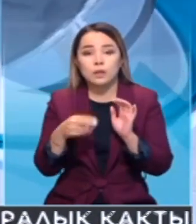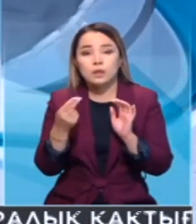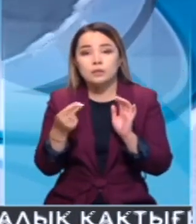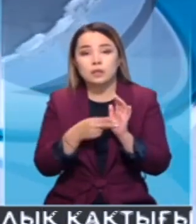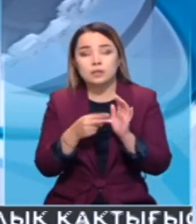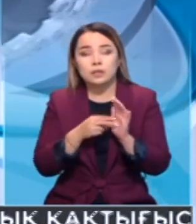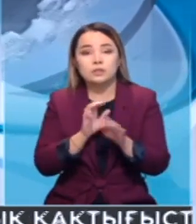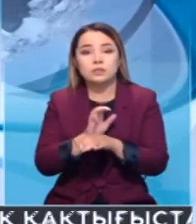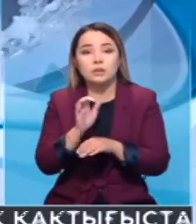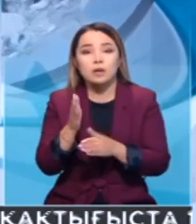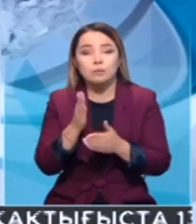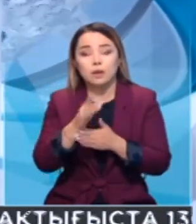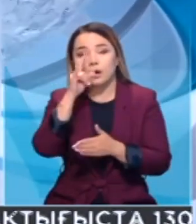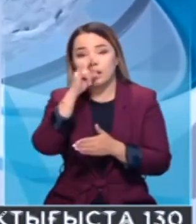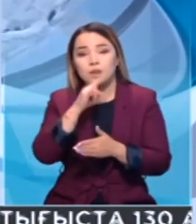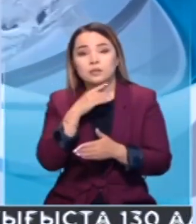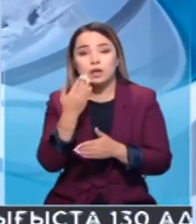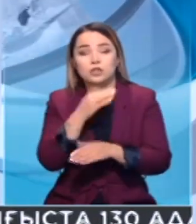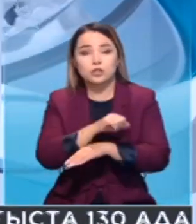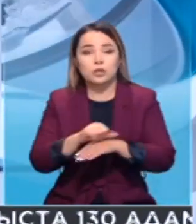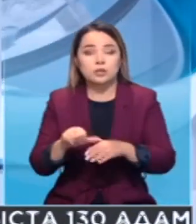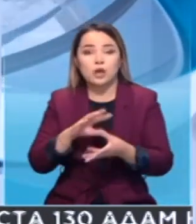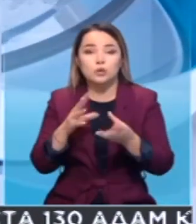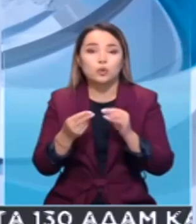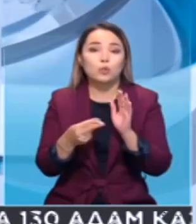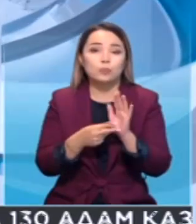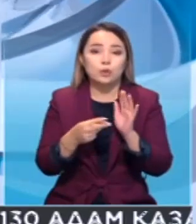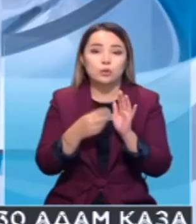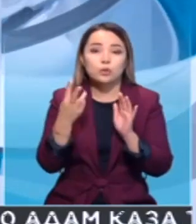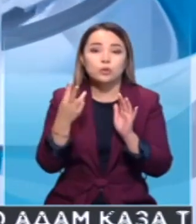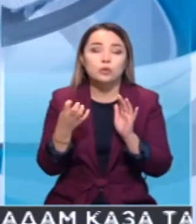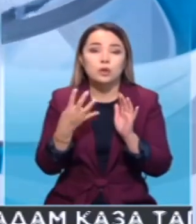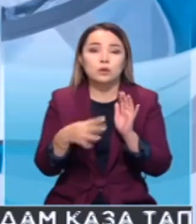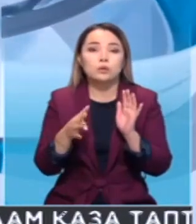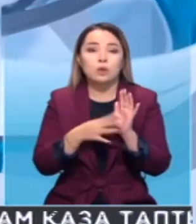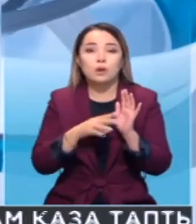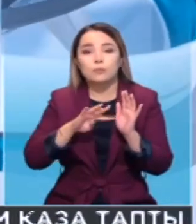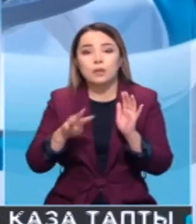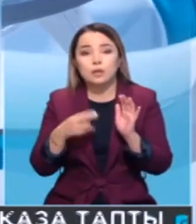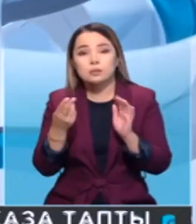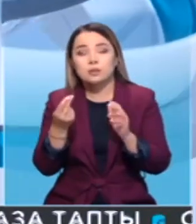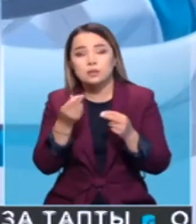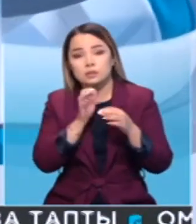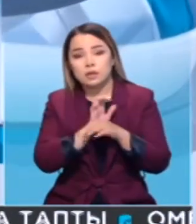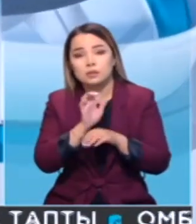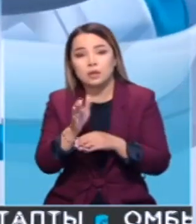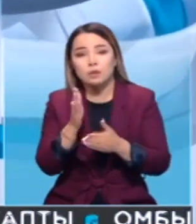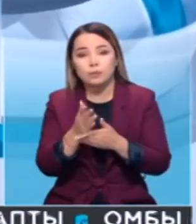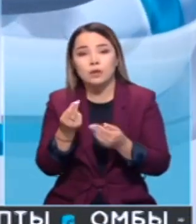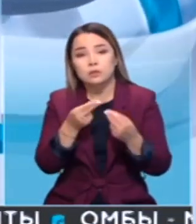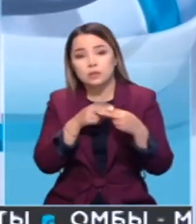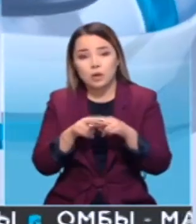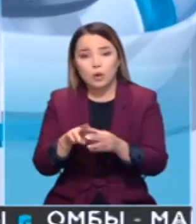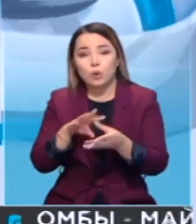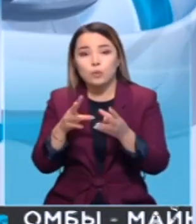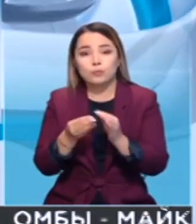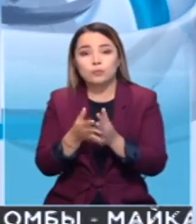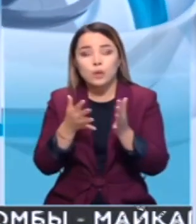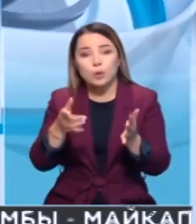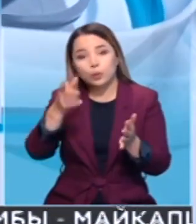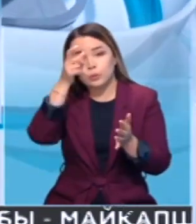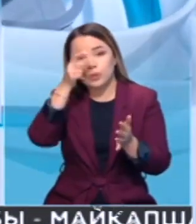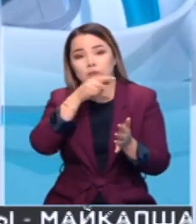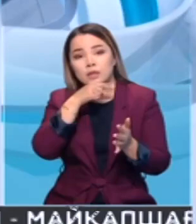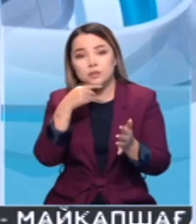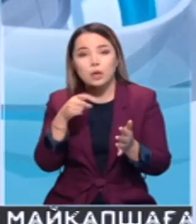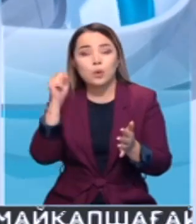теңге жіберілген. Ал Қазақстаннан шетелге жалпы соммасы 349 миллиард теңге жөнелтілді. Ақша аударымының көбі Түркия,